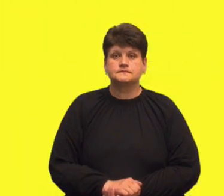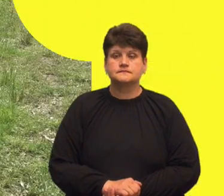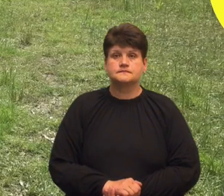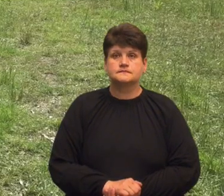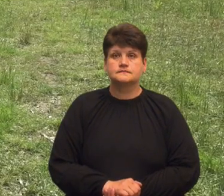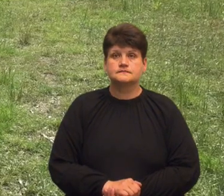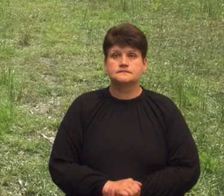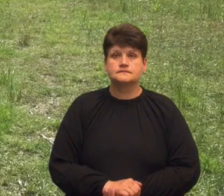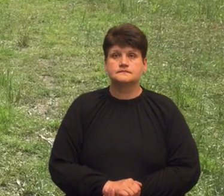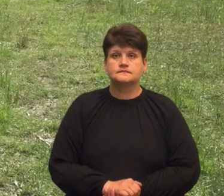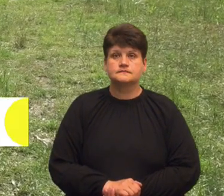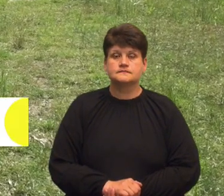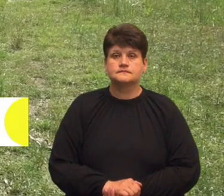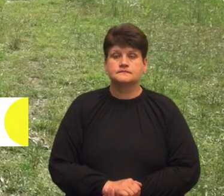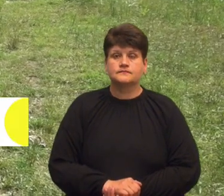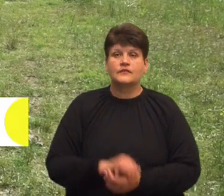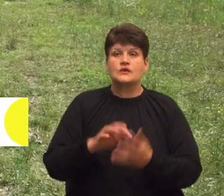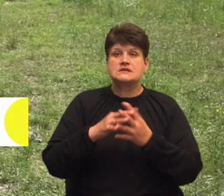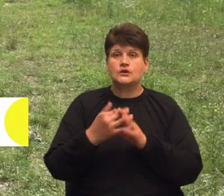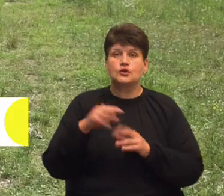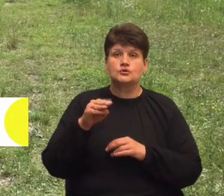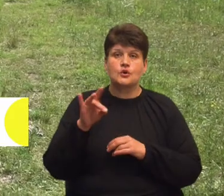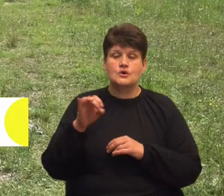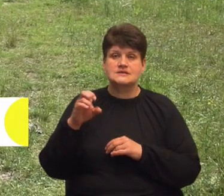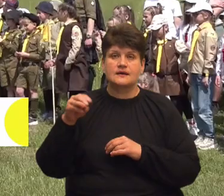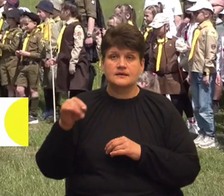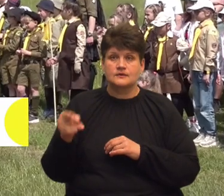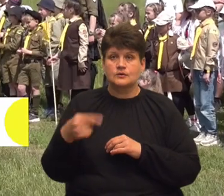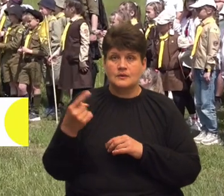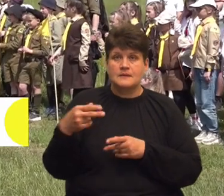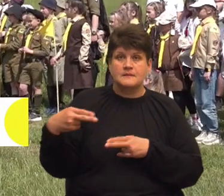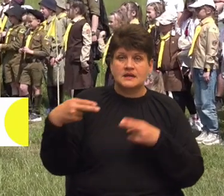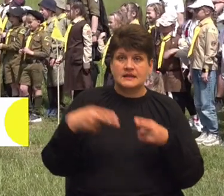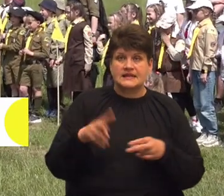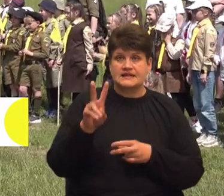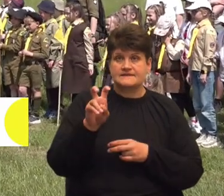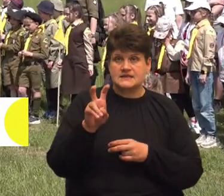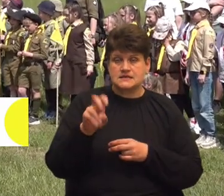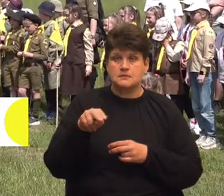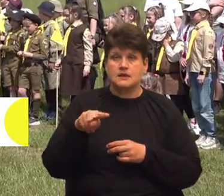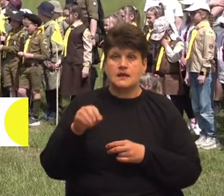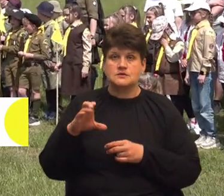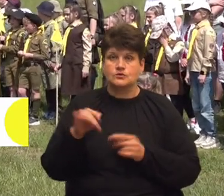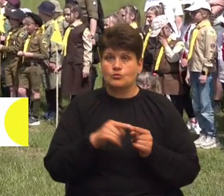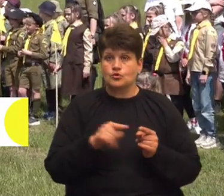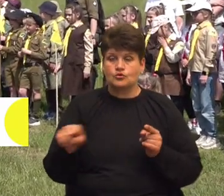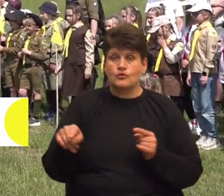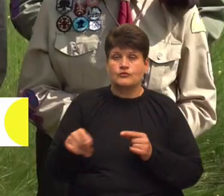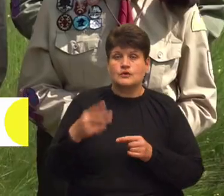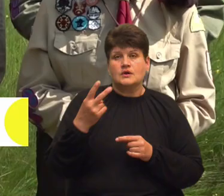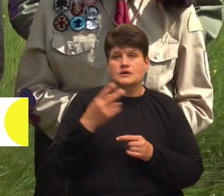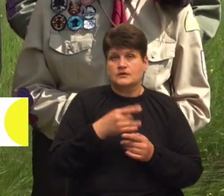стати у село Тростянець на Тернопільщині приїхали майже 200 пластунів тут впродовж двох днів відбувається свято